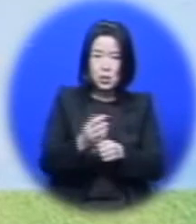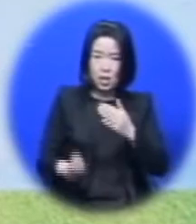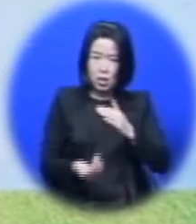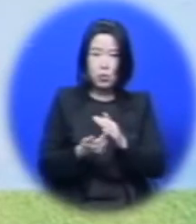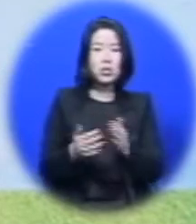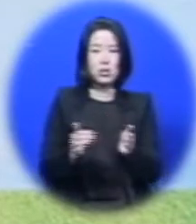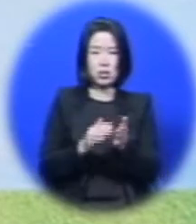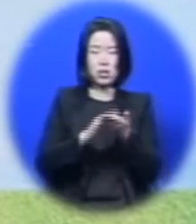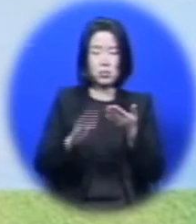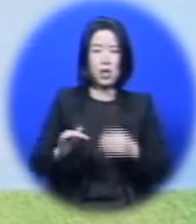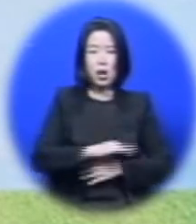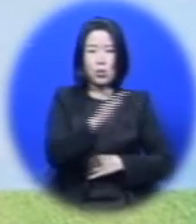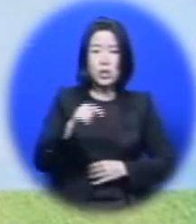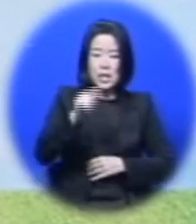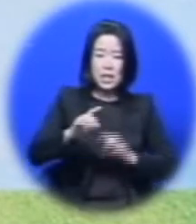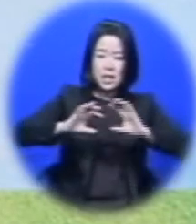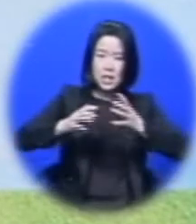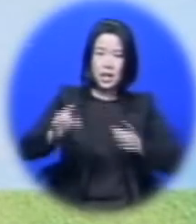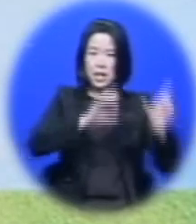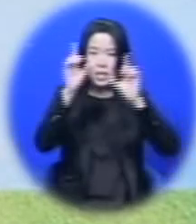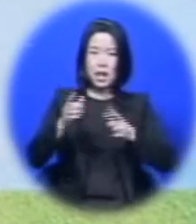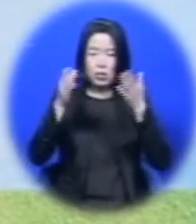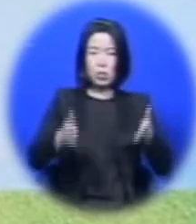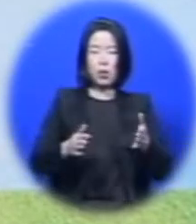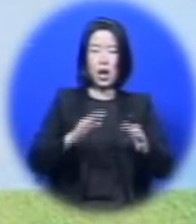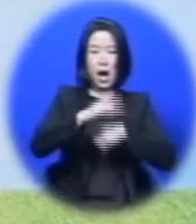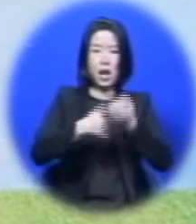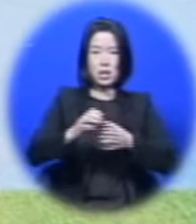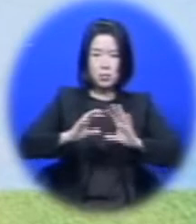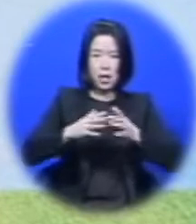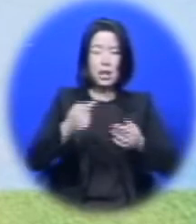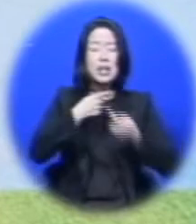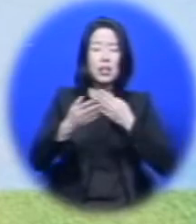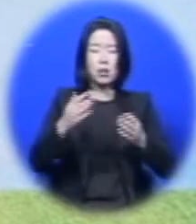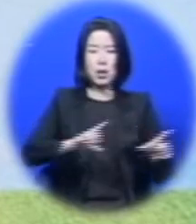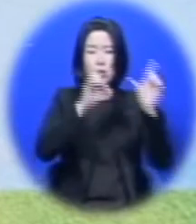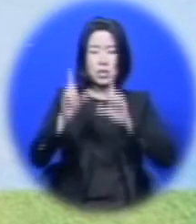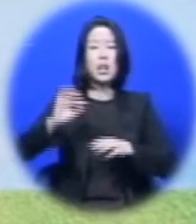것입니다. 우리는 이 세상에 사는 동안에 하나님의 나라를 경험하고 살게 돼 있습니다.